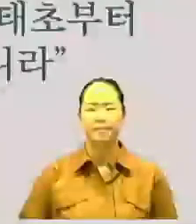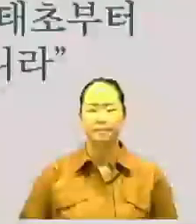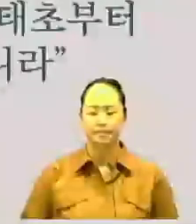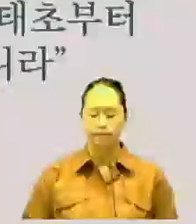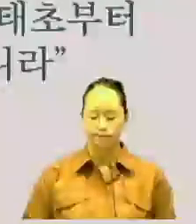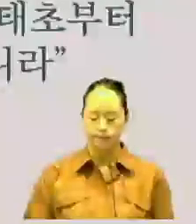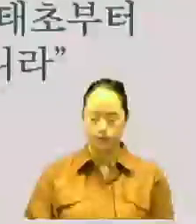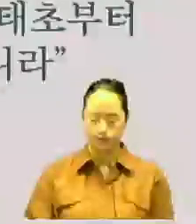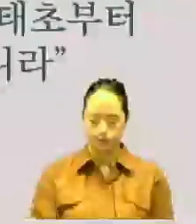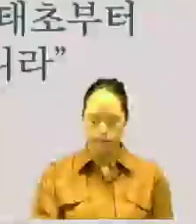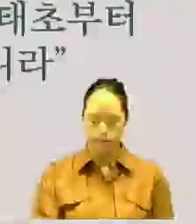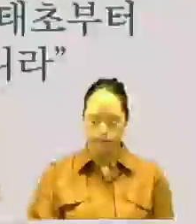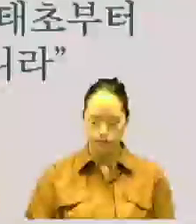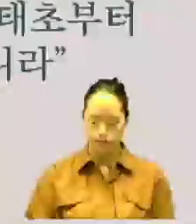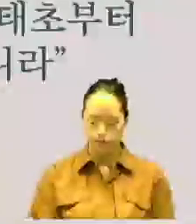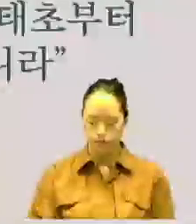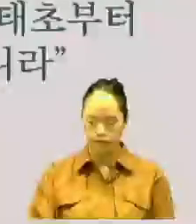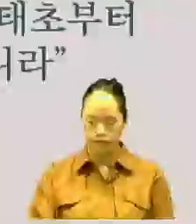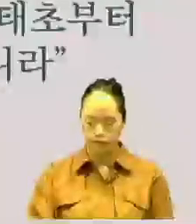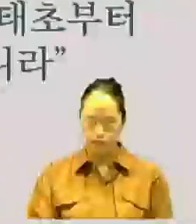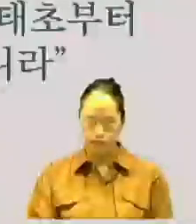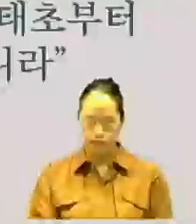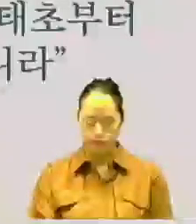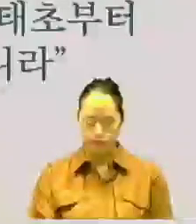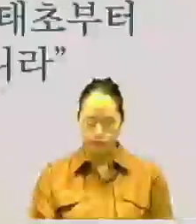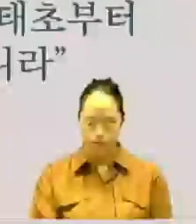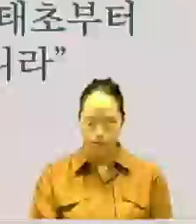到底谁是真神呢？